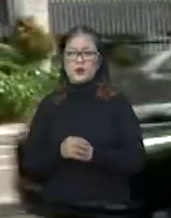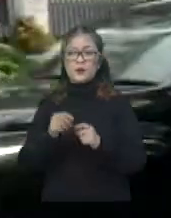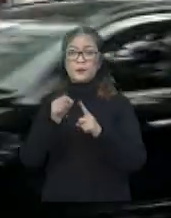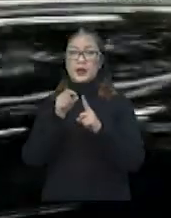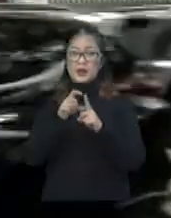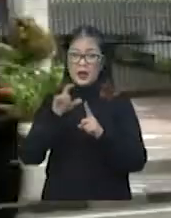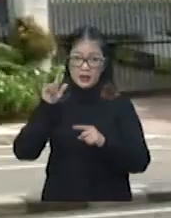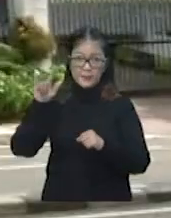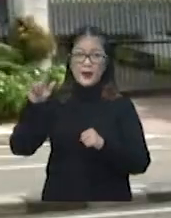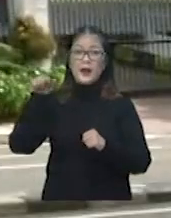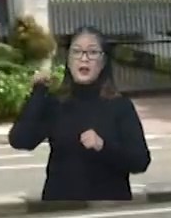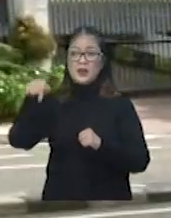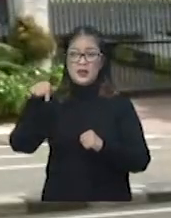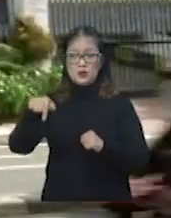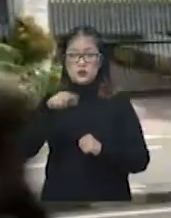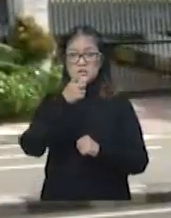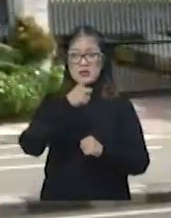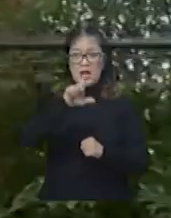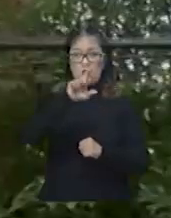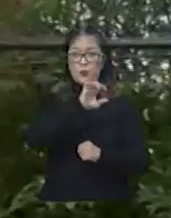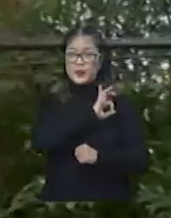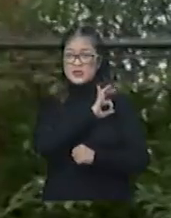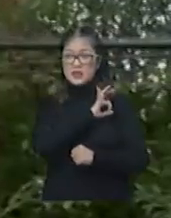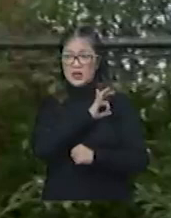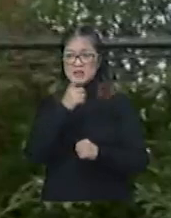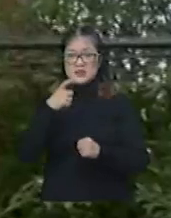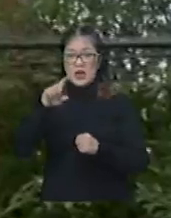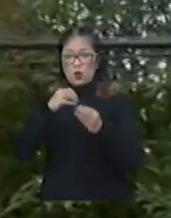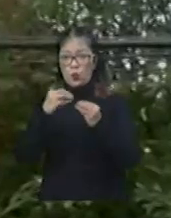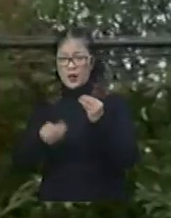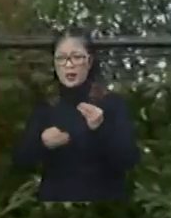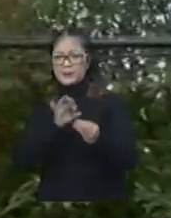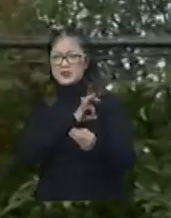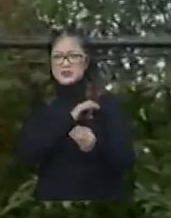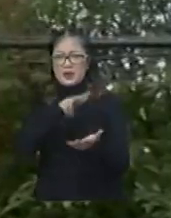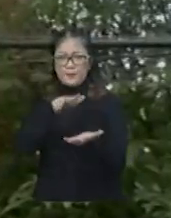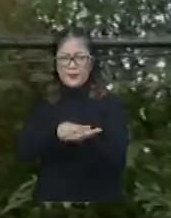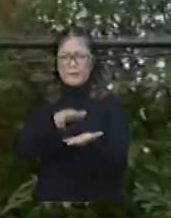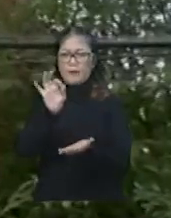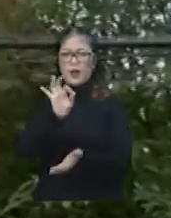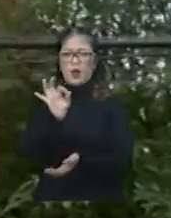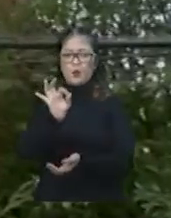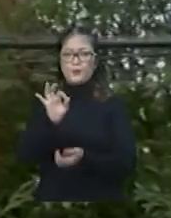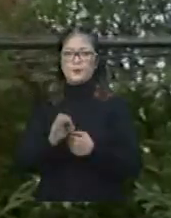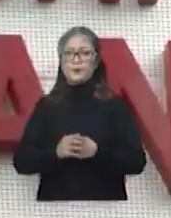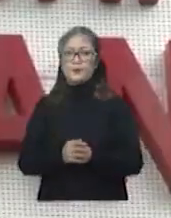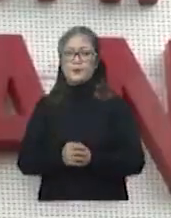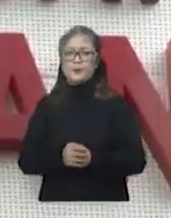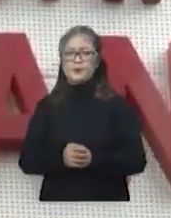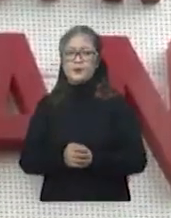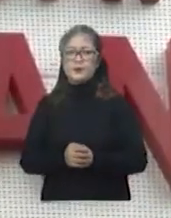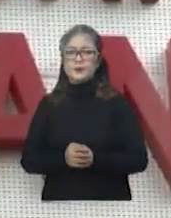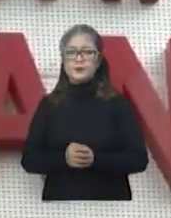Cawapres yang akan diusung pada pemilu 2024 mendatang. Kewenangan menentukan pasangan dalam Pilpres 2024 masih